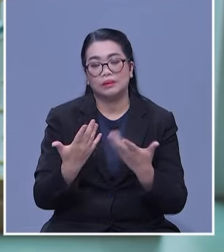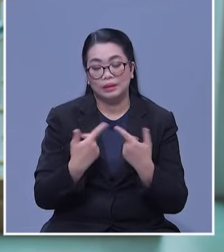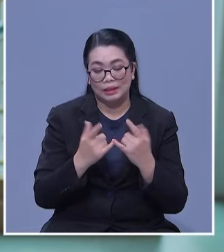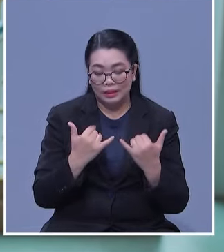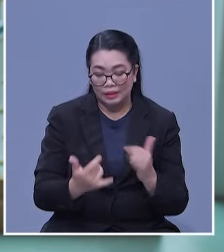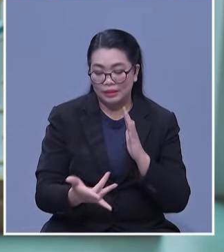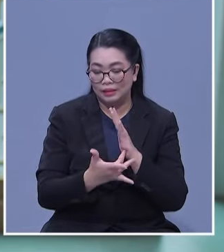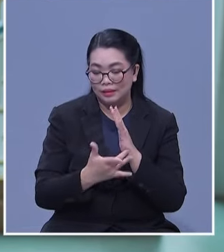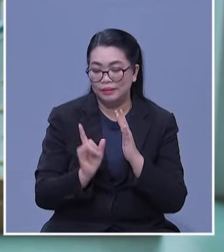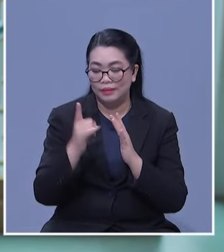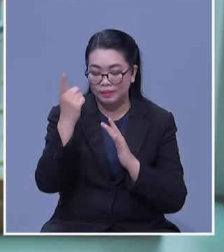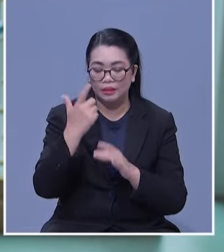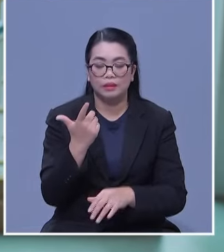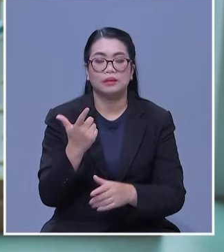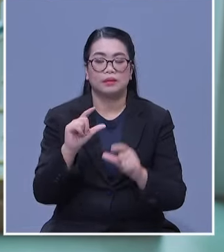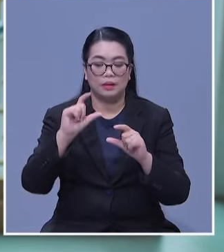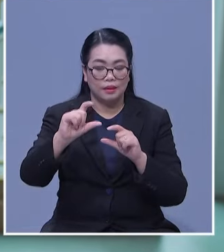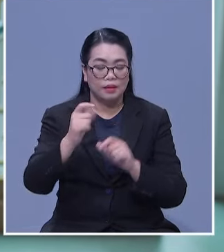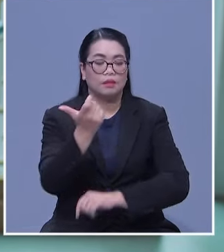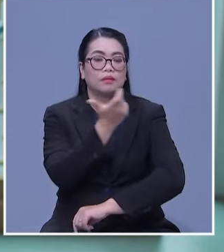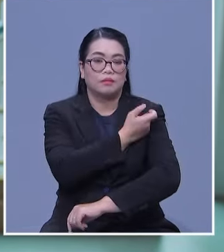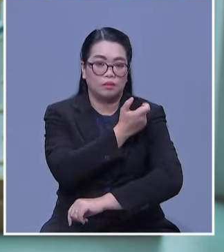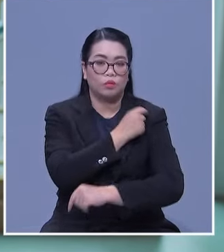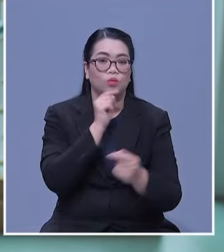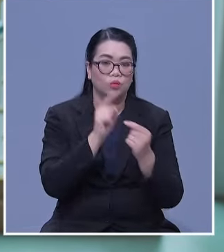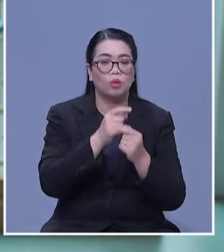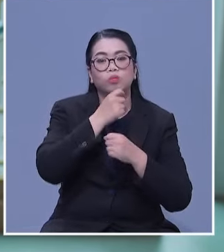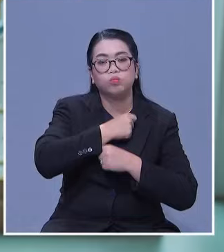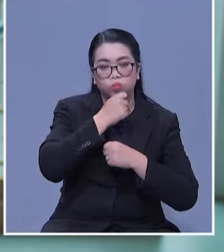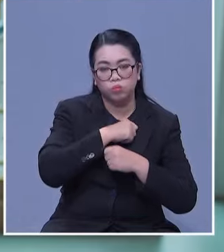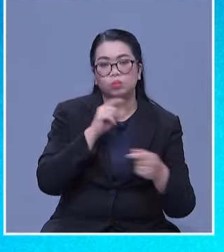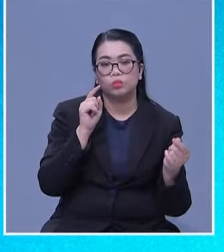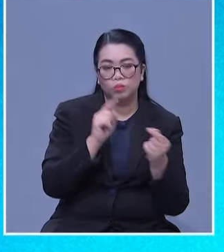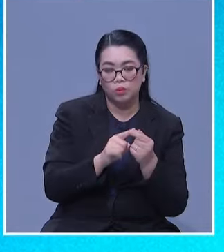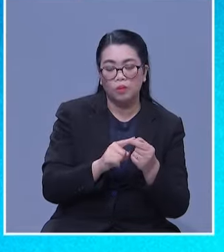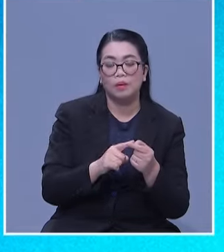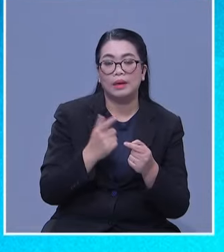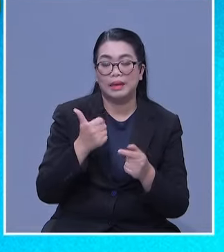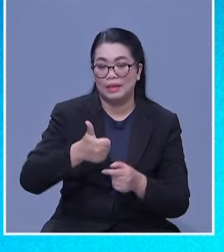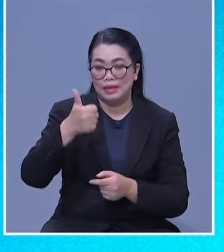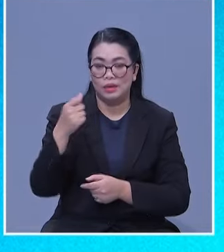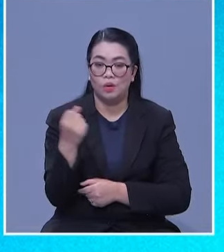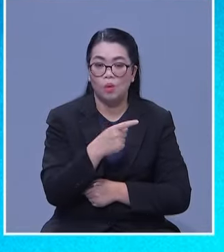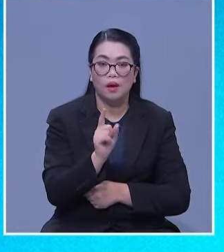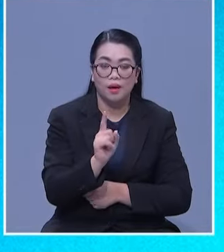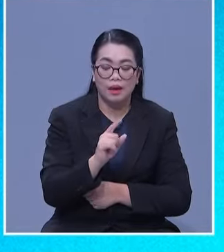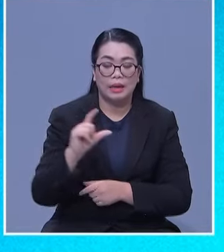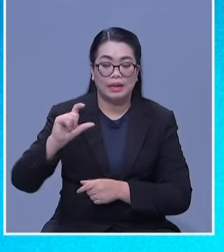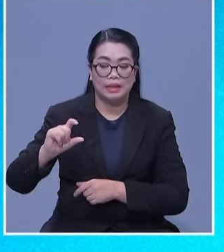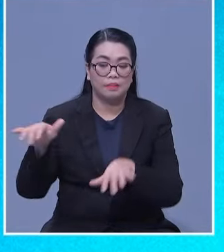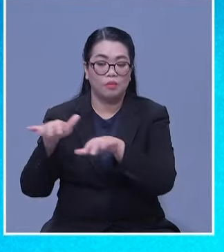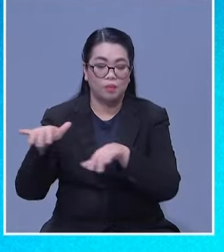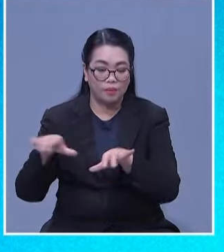ก็มีนวัตกรรมที่ผลิตวัคซีนไข้หวัดใหญ่สำหรับผู้สูงอายุโดยเฉพาะนะคะซึ่งจะดีกว่ายังไงก็